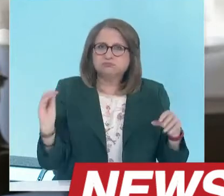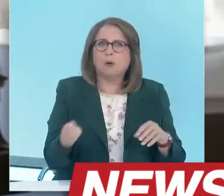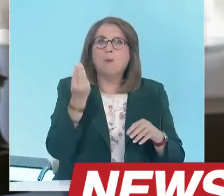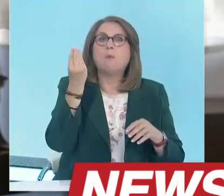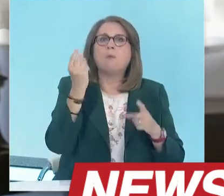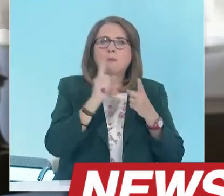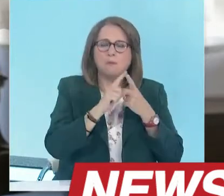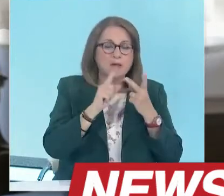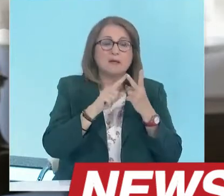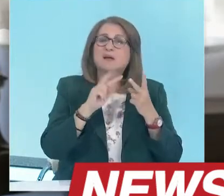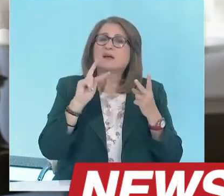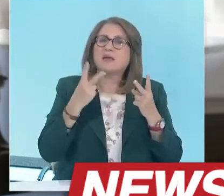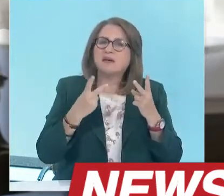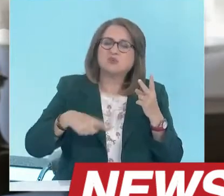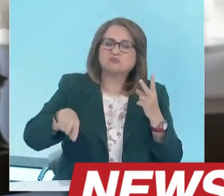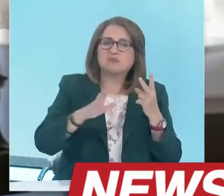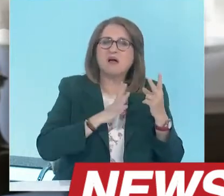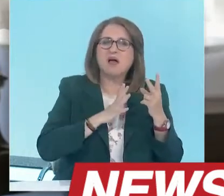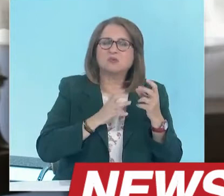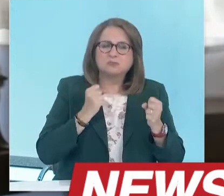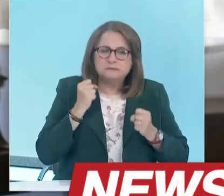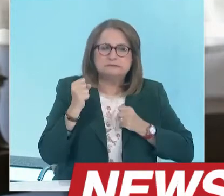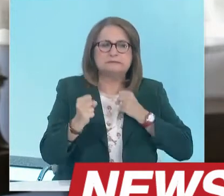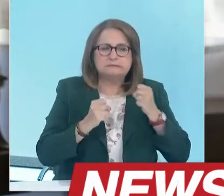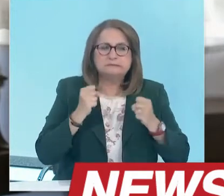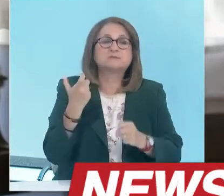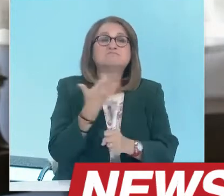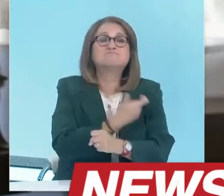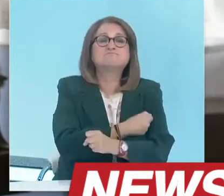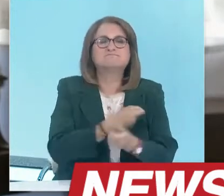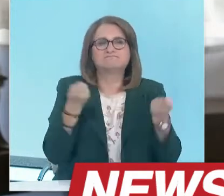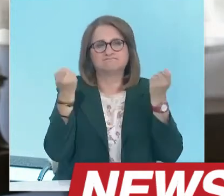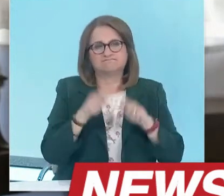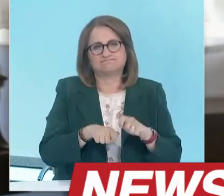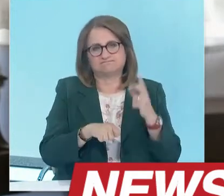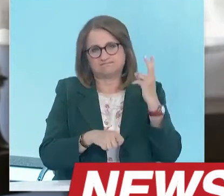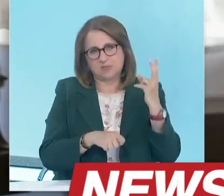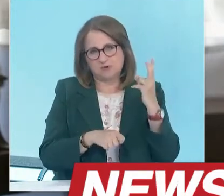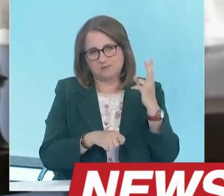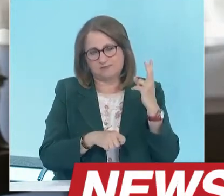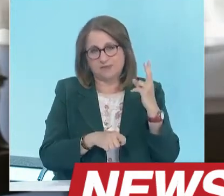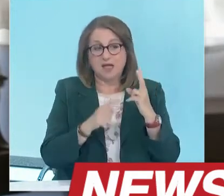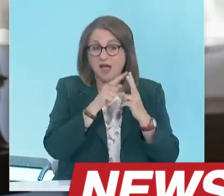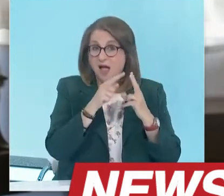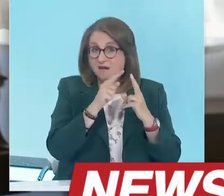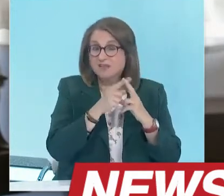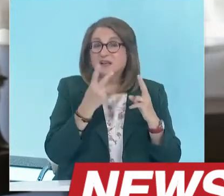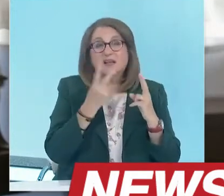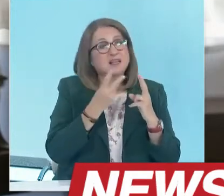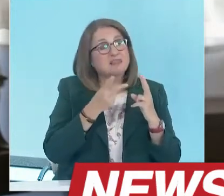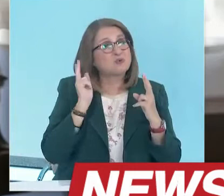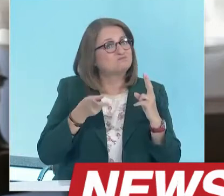πολιτών που ακόμα διστάζουν να εμβολιαστούν. Είναι μια διπλή απειλή. Στη συνέχεια, χρέωσε τα